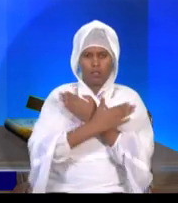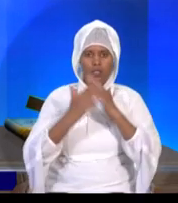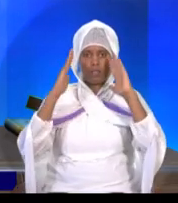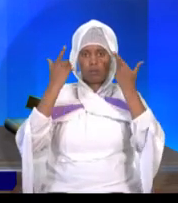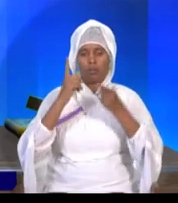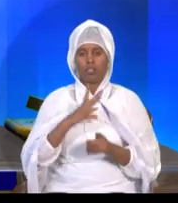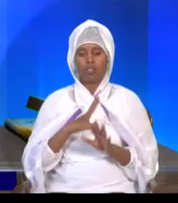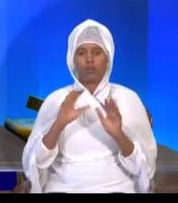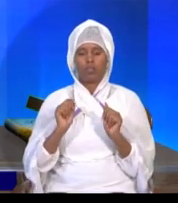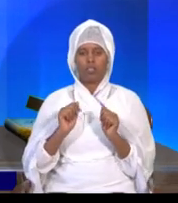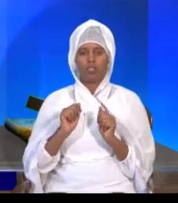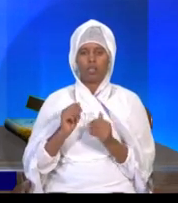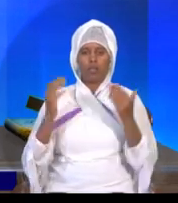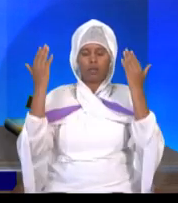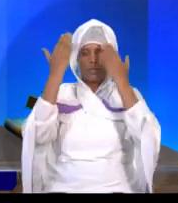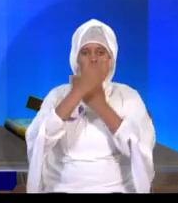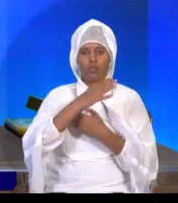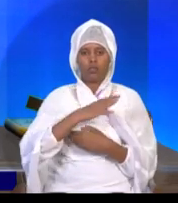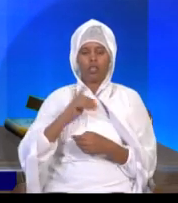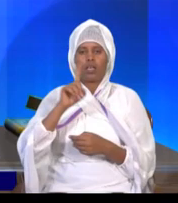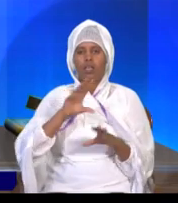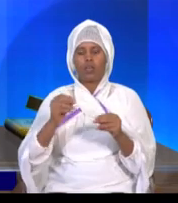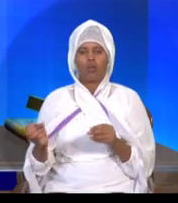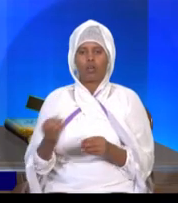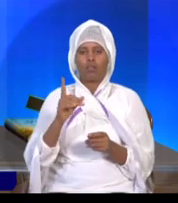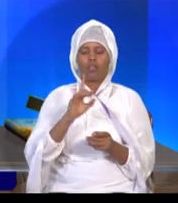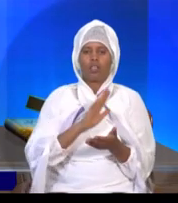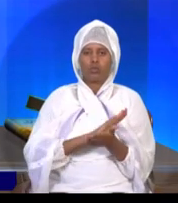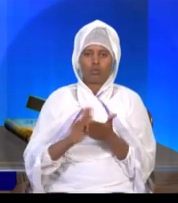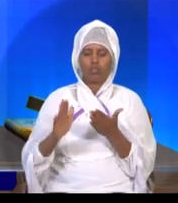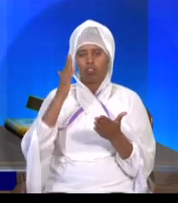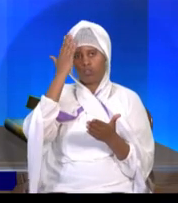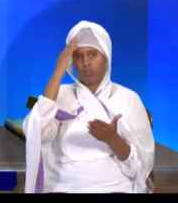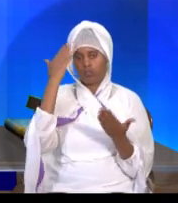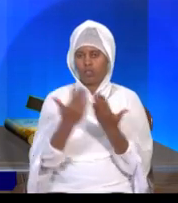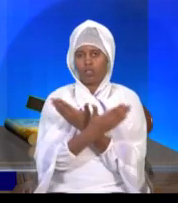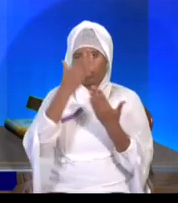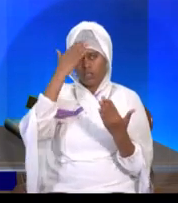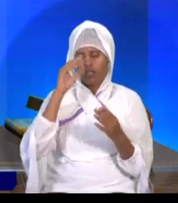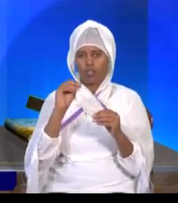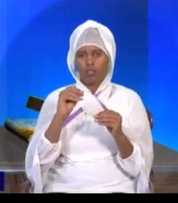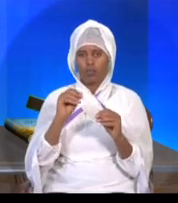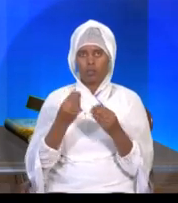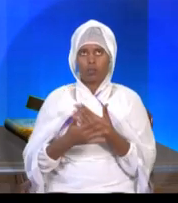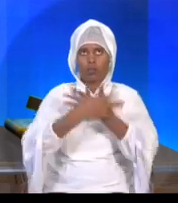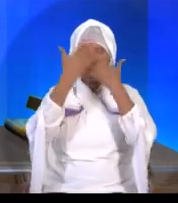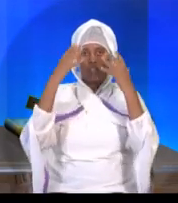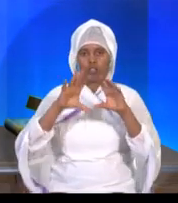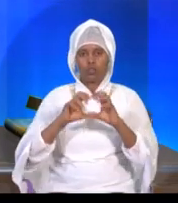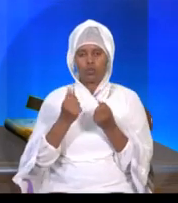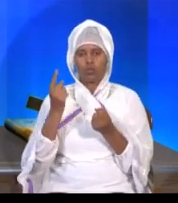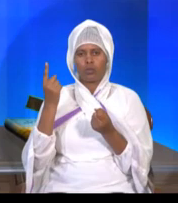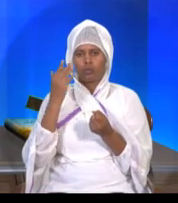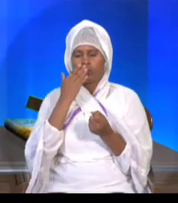أبسأل ما تنبر انتلونا أبسأل ما تزولو أينا يقوحف أينا يصبق فليك إلني كان ديلو انت تسيرو